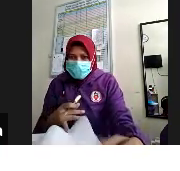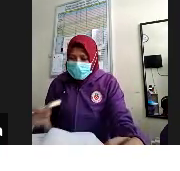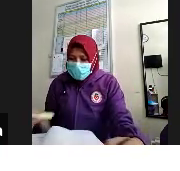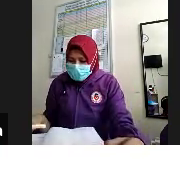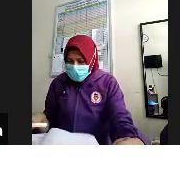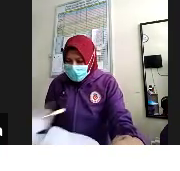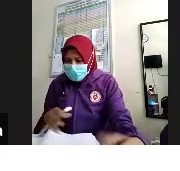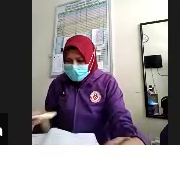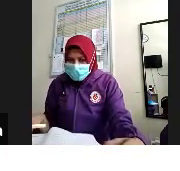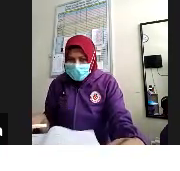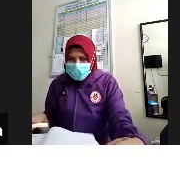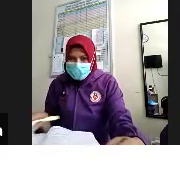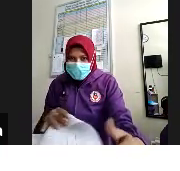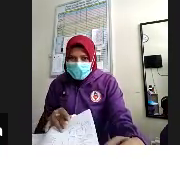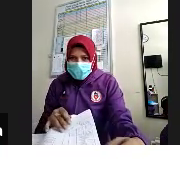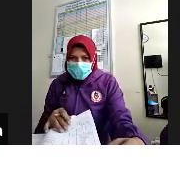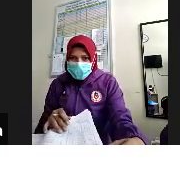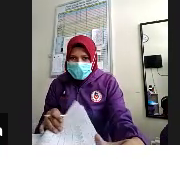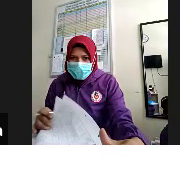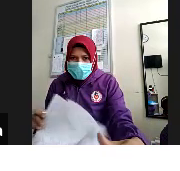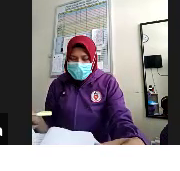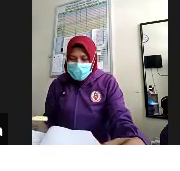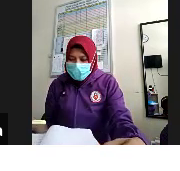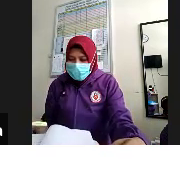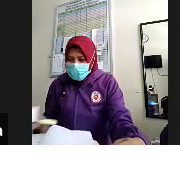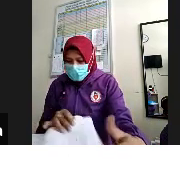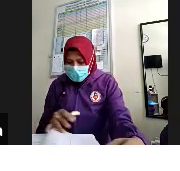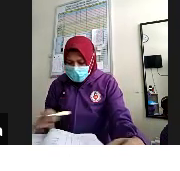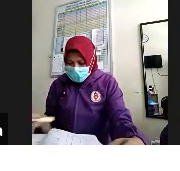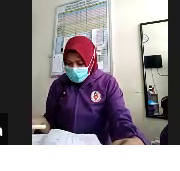Segera mandi agar Anda dan keluarga terlindungi.